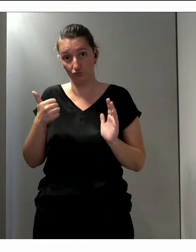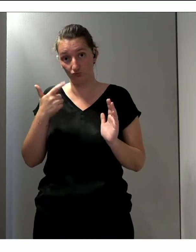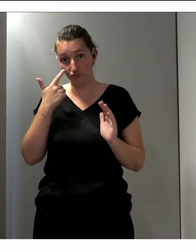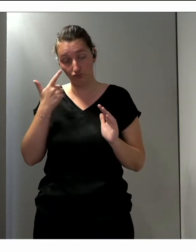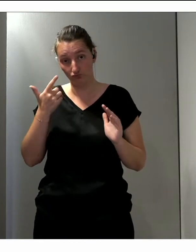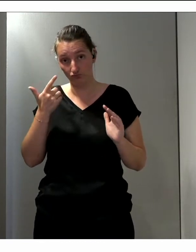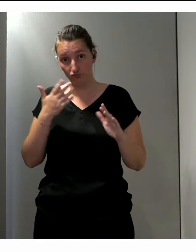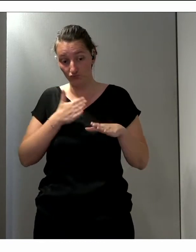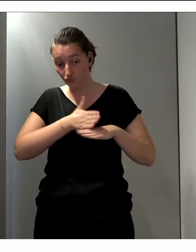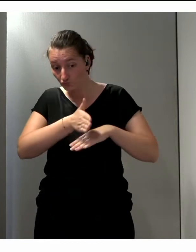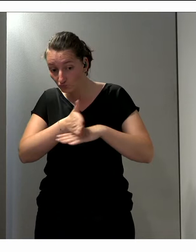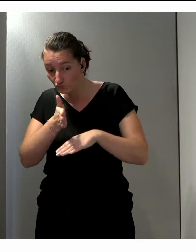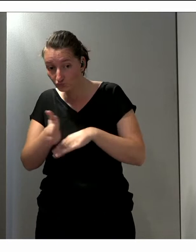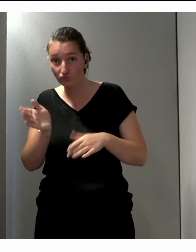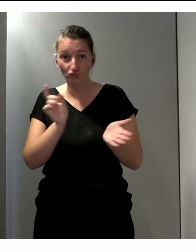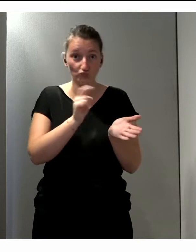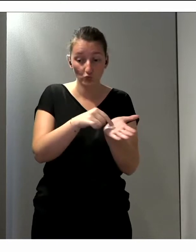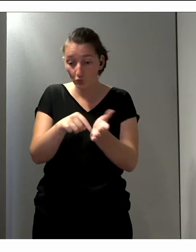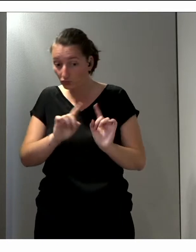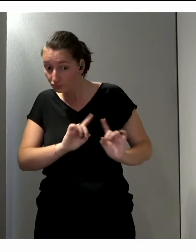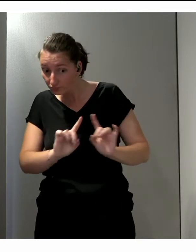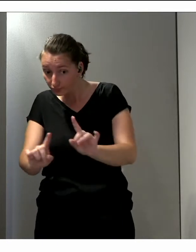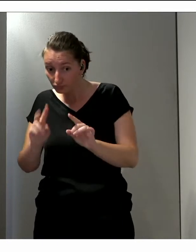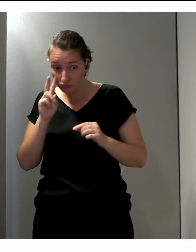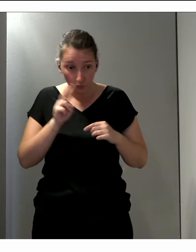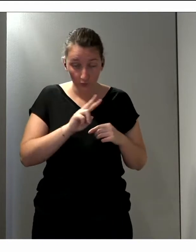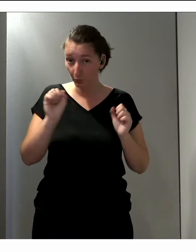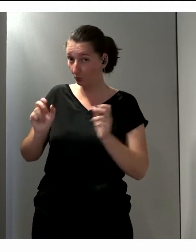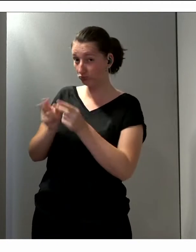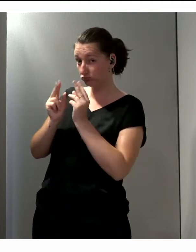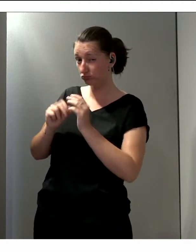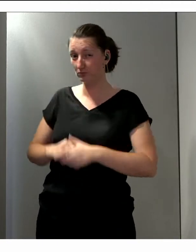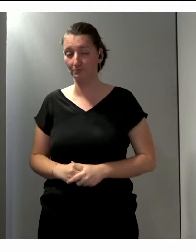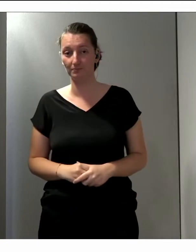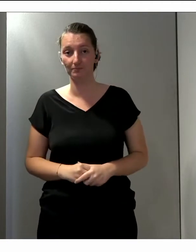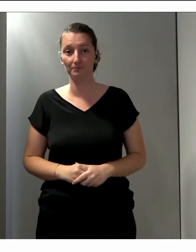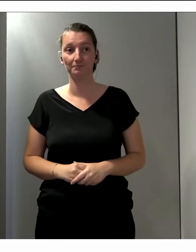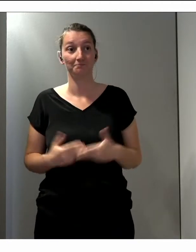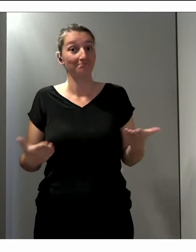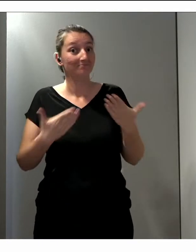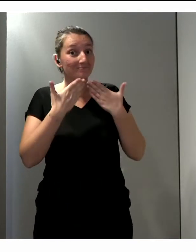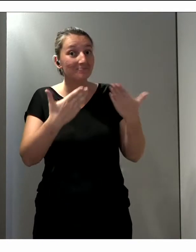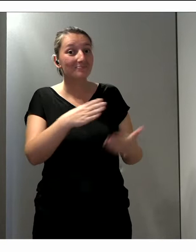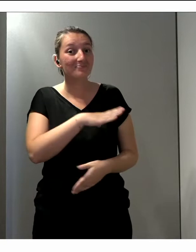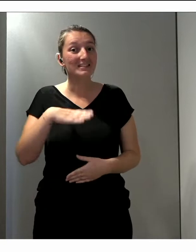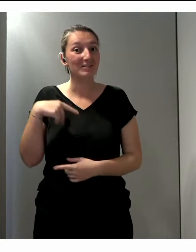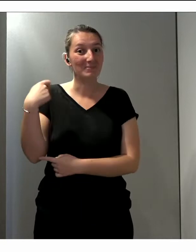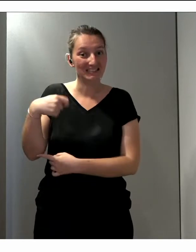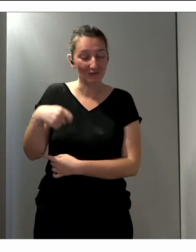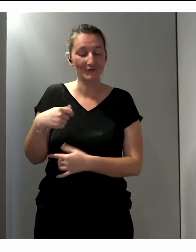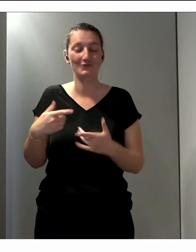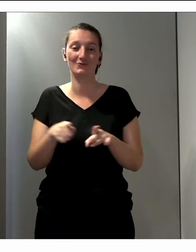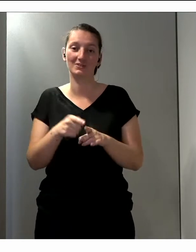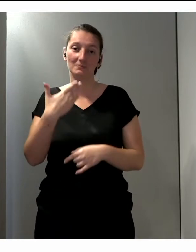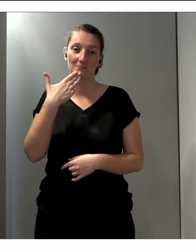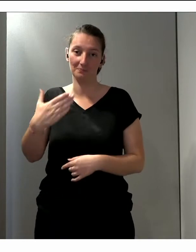dans les différents lieux de privation de liberté? Merci Madame la Présidente, puis merci